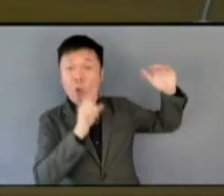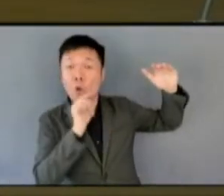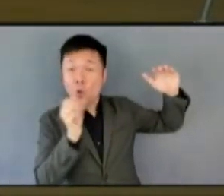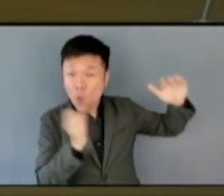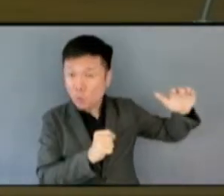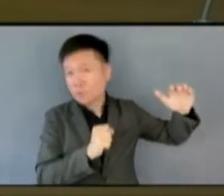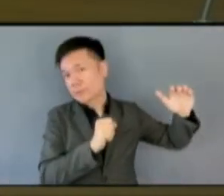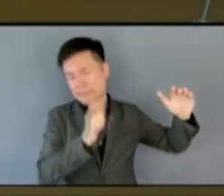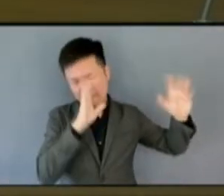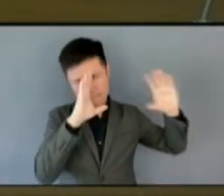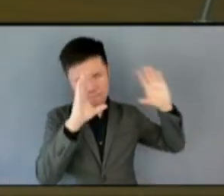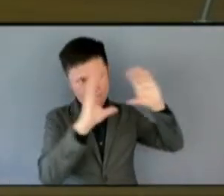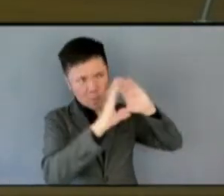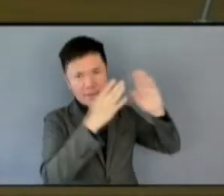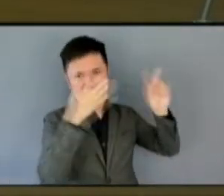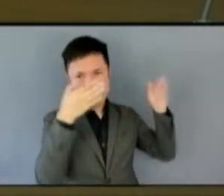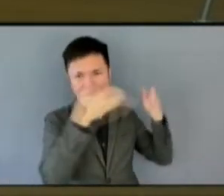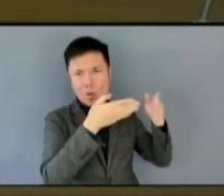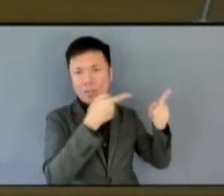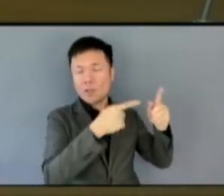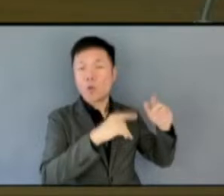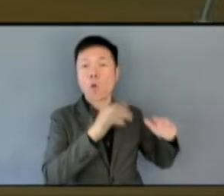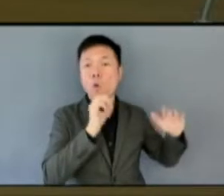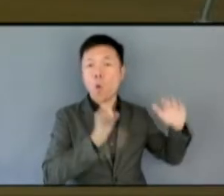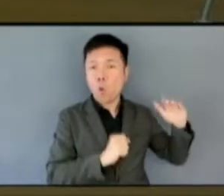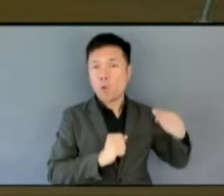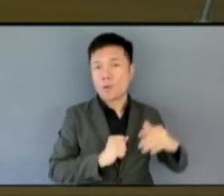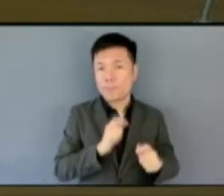действуют программы активного долголетия.